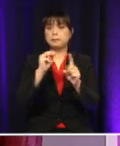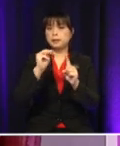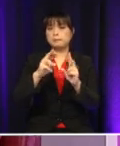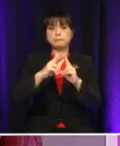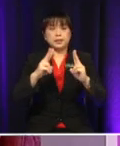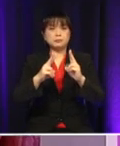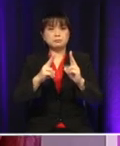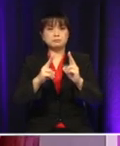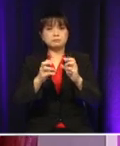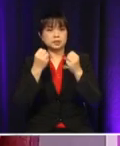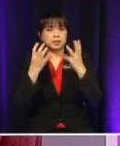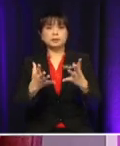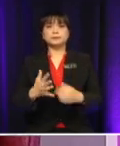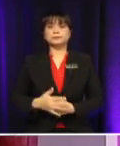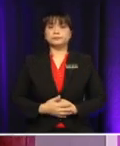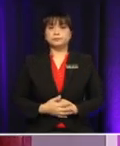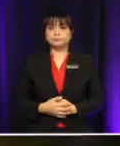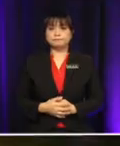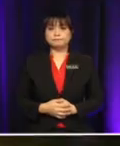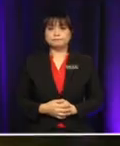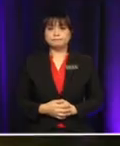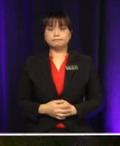saja tak cukup teknik penting